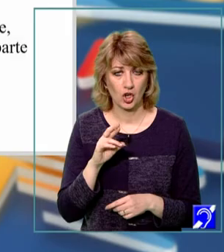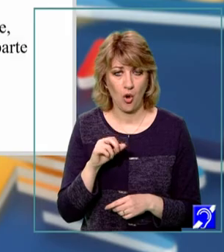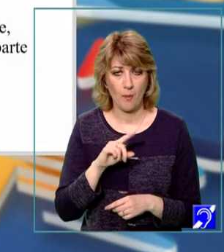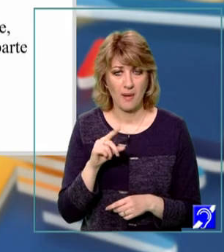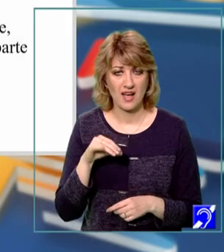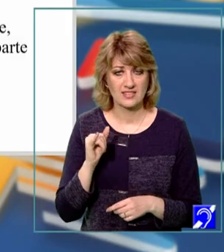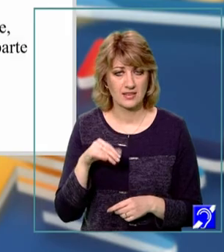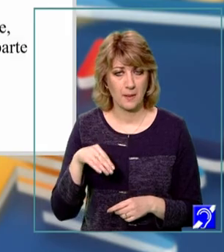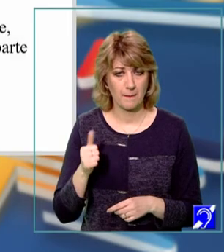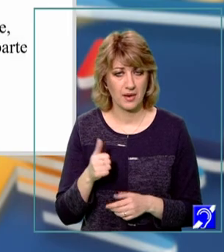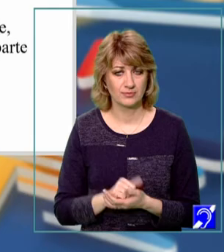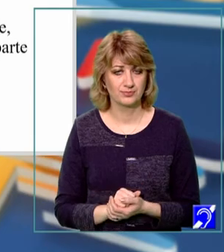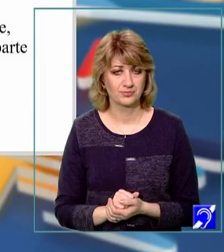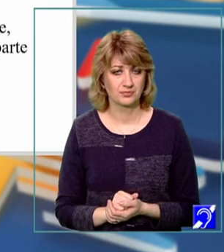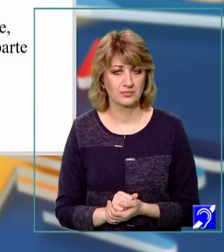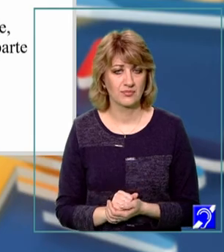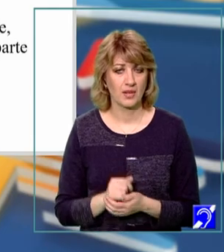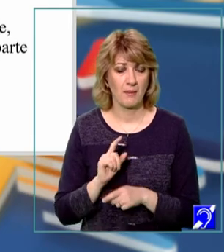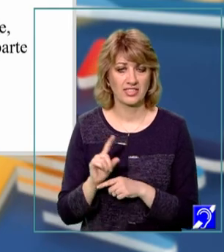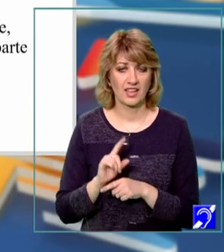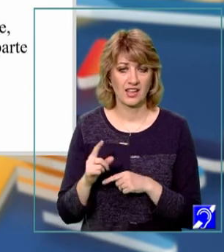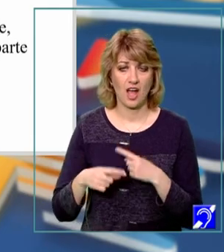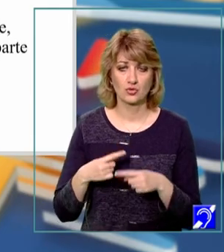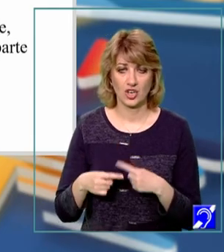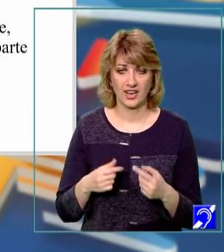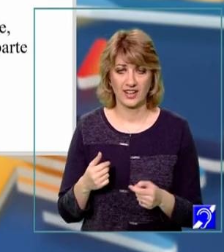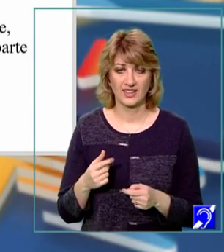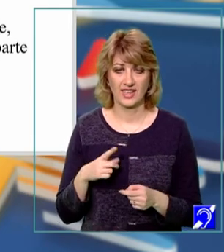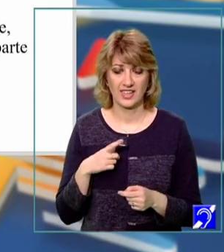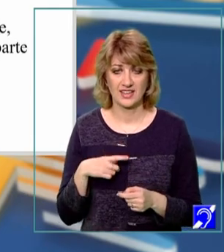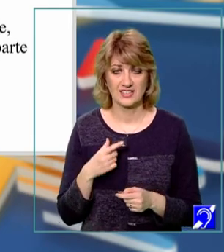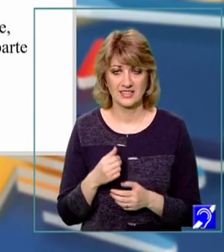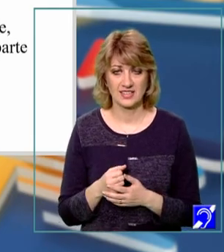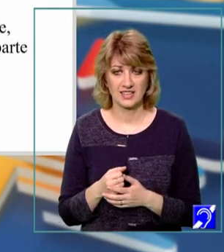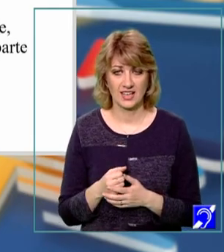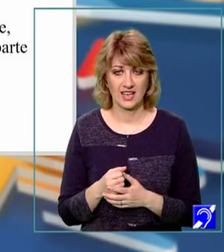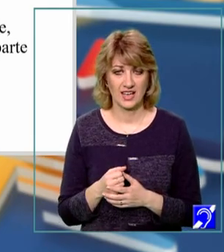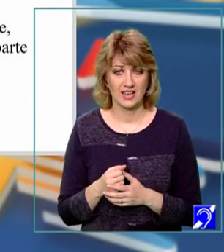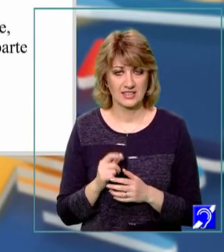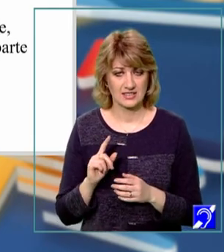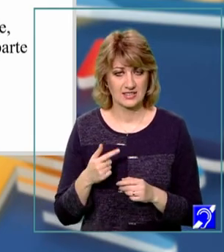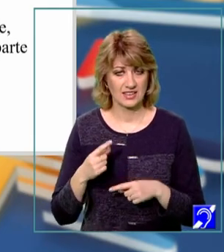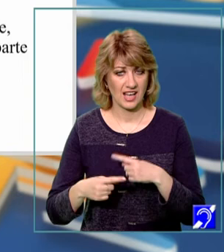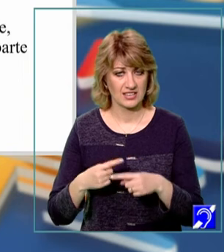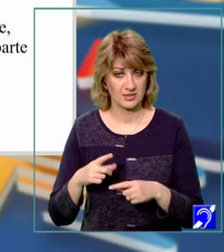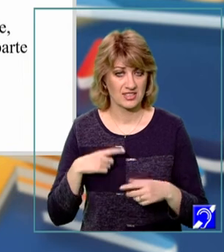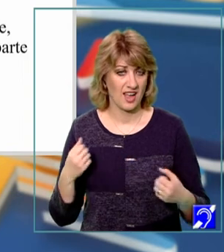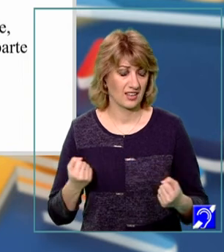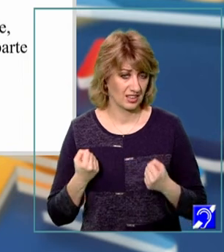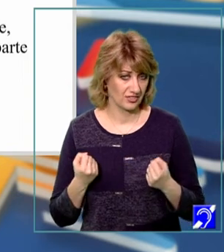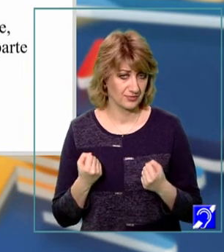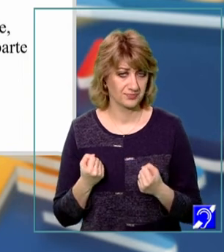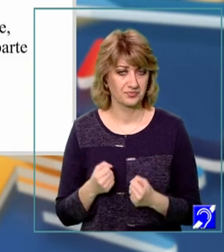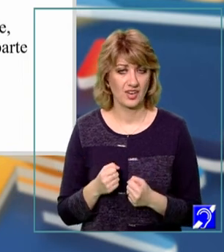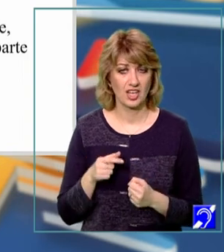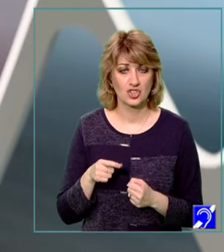În acest moment, materialul genetic este replicabil, transcriptibil, deci este activ. Ulterior,